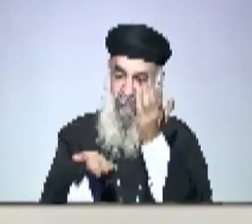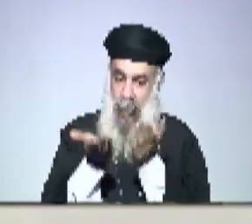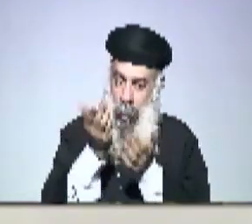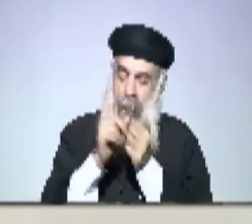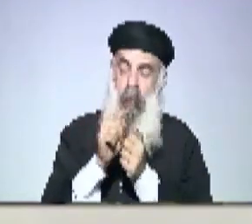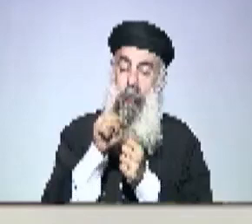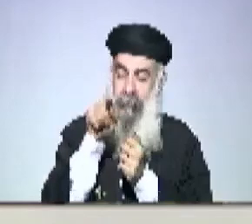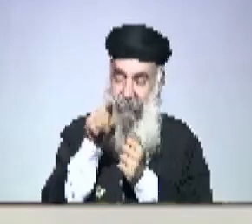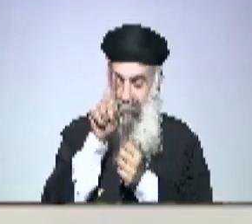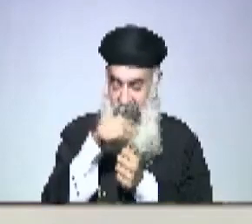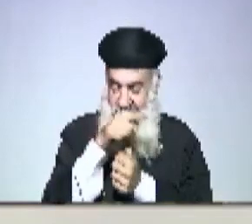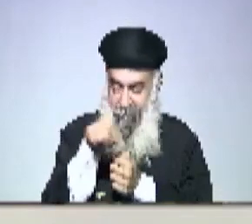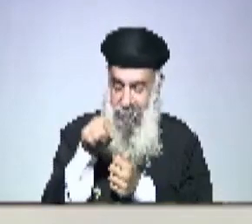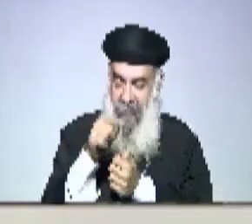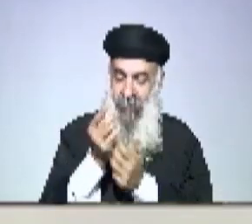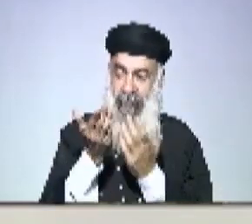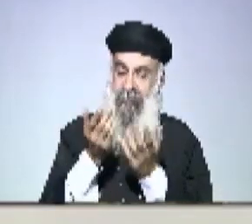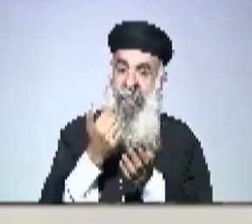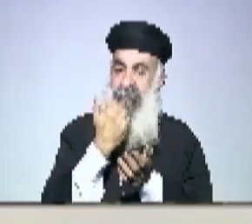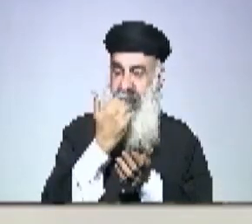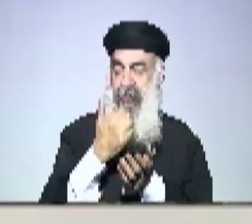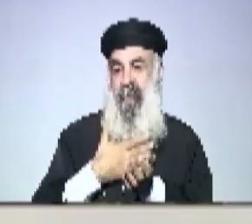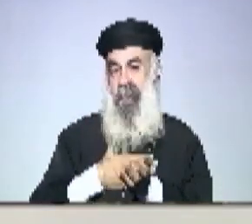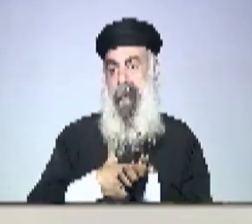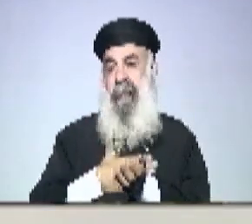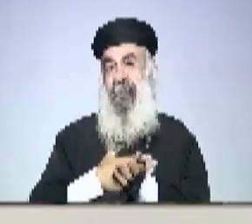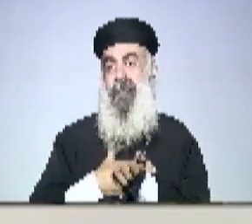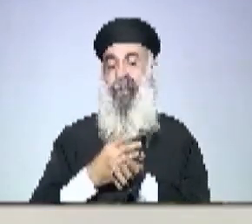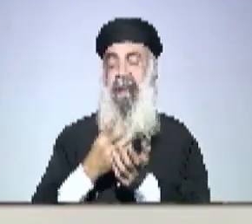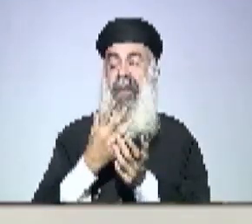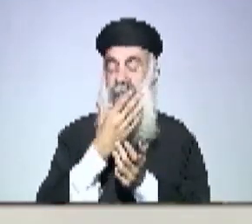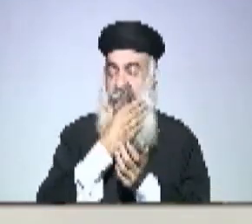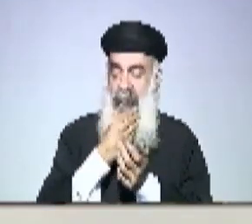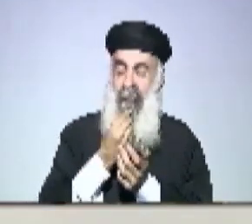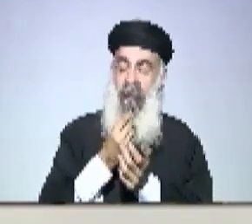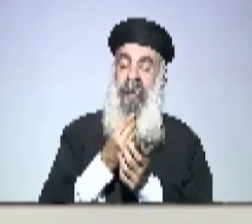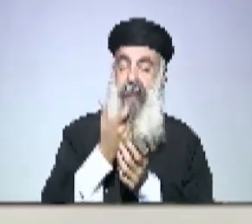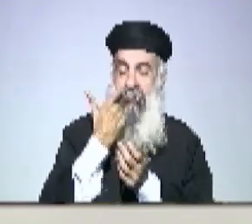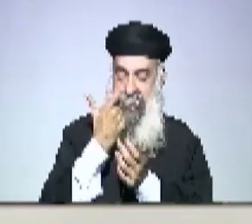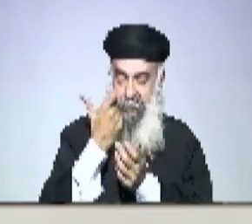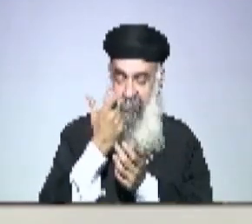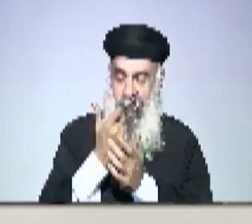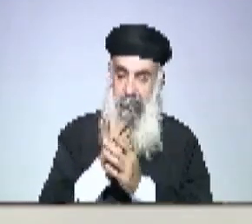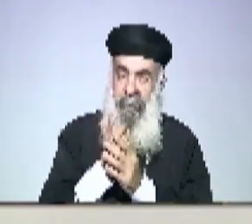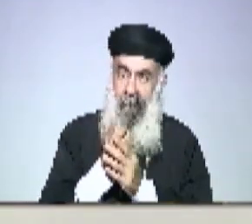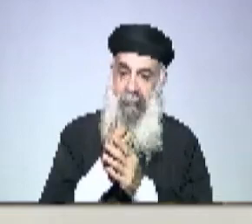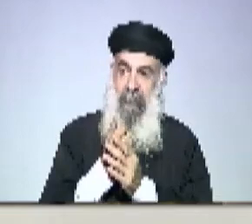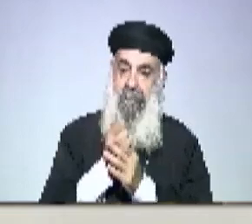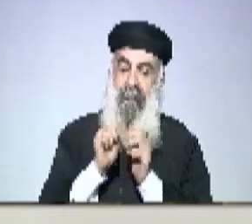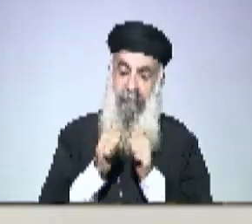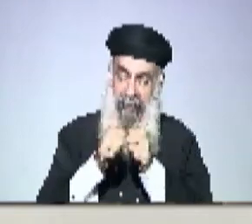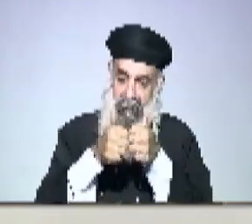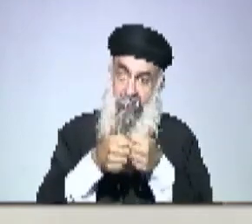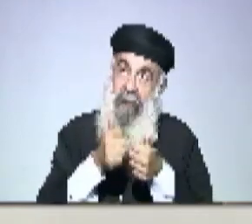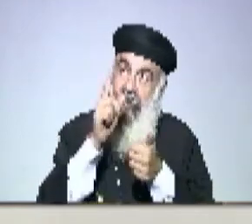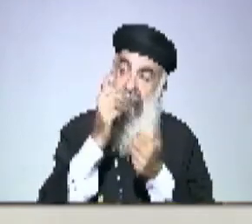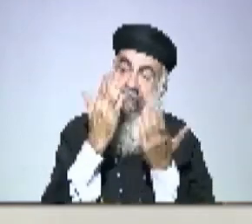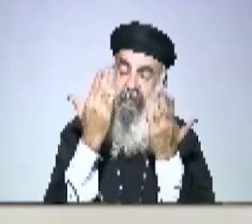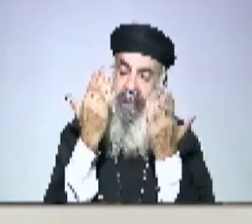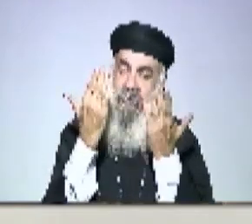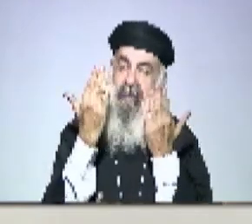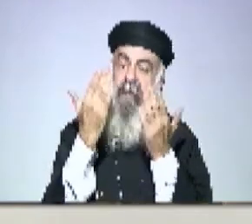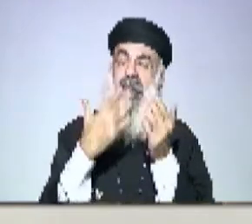وانت غلطانه في عدم المحبه فارجو ان احنا ا نلجا ل الله بالصلاه